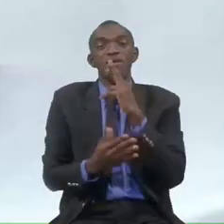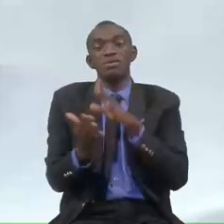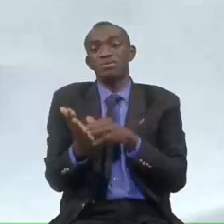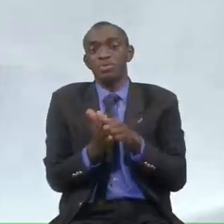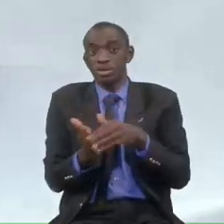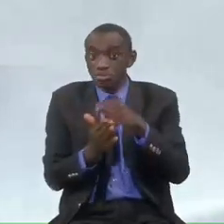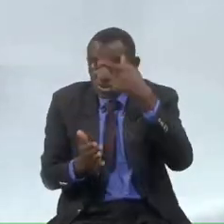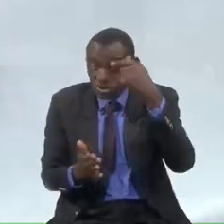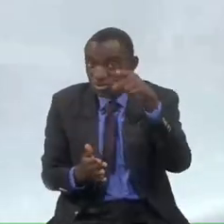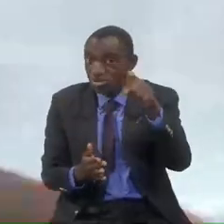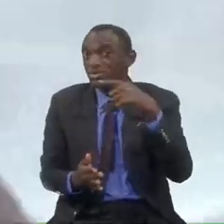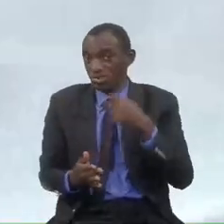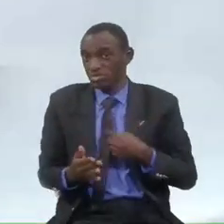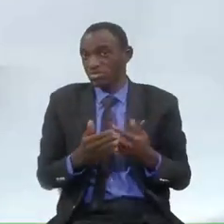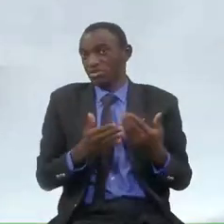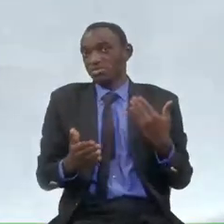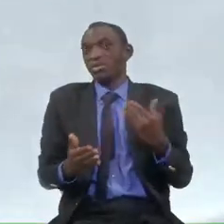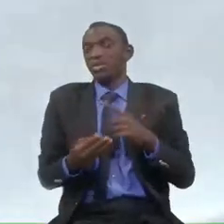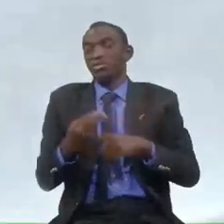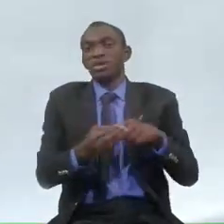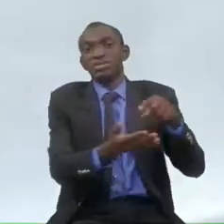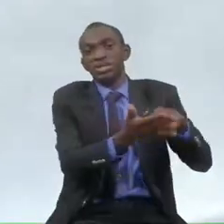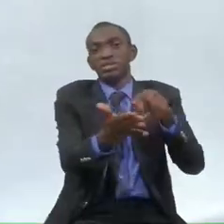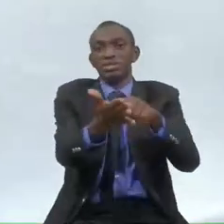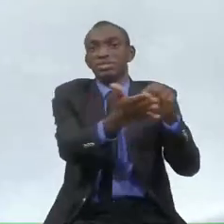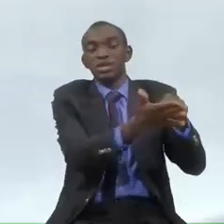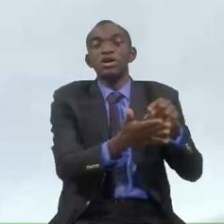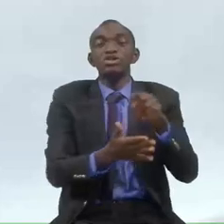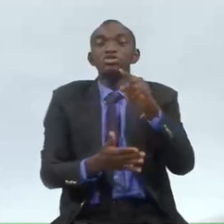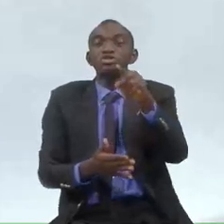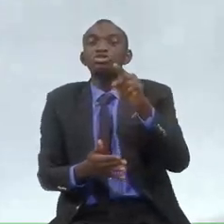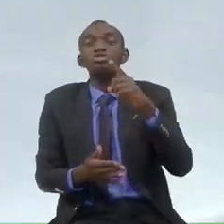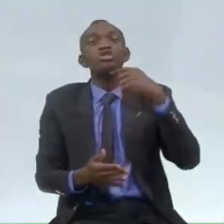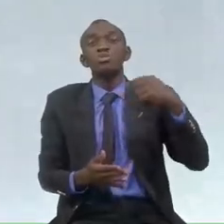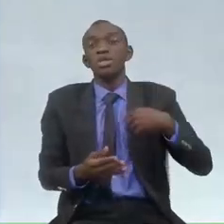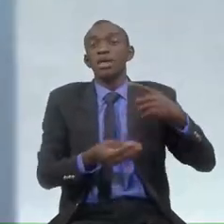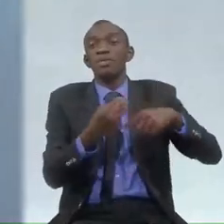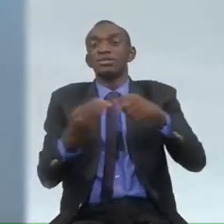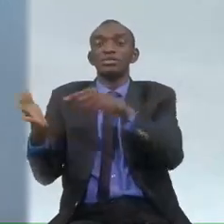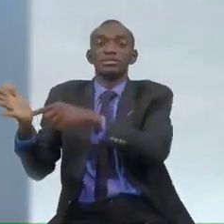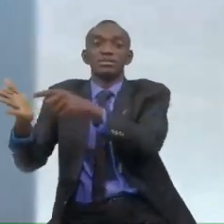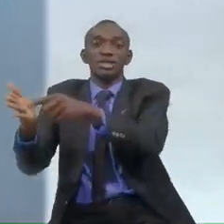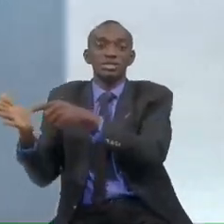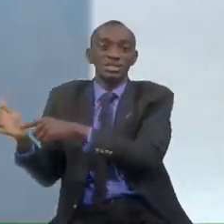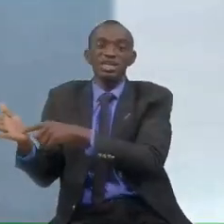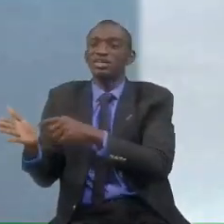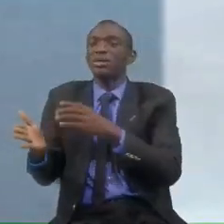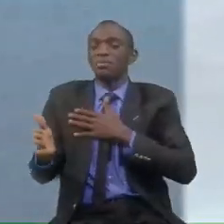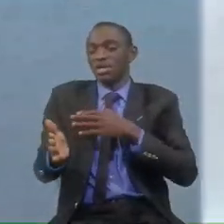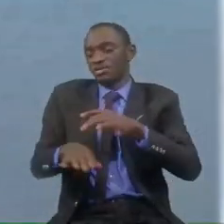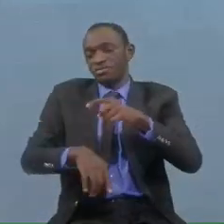faibles à cause de ce que tu m'avais dit. Mes pieds sont faibles à cause de ce que tu m'avais